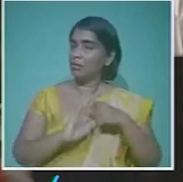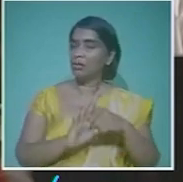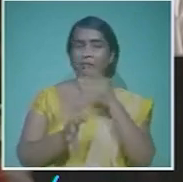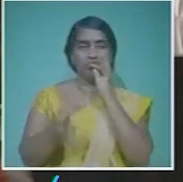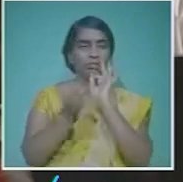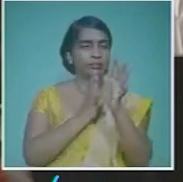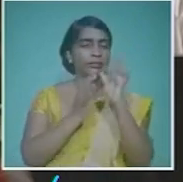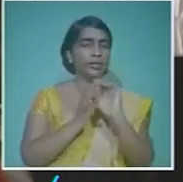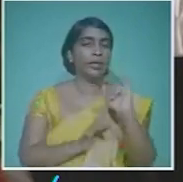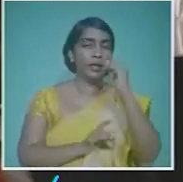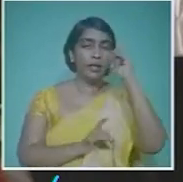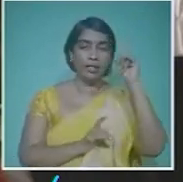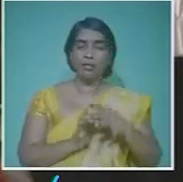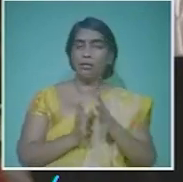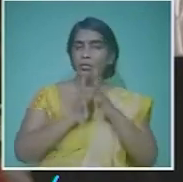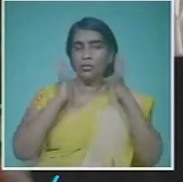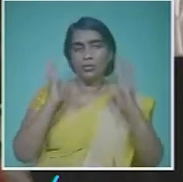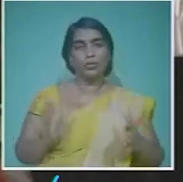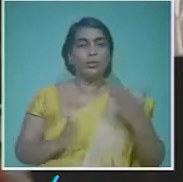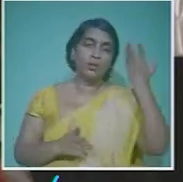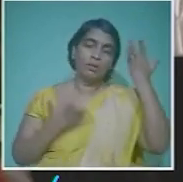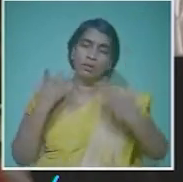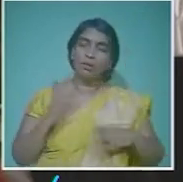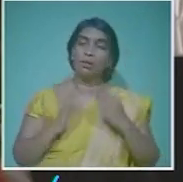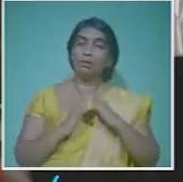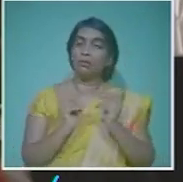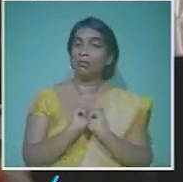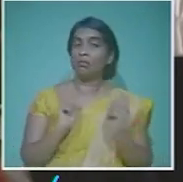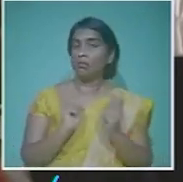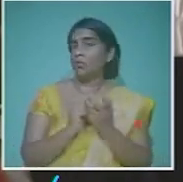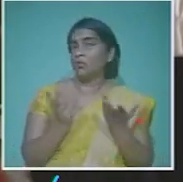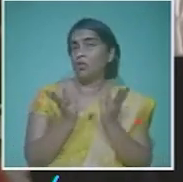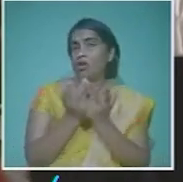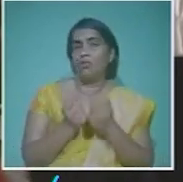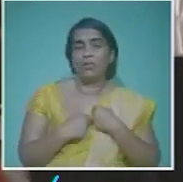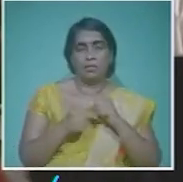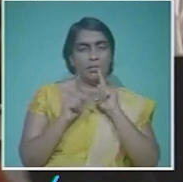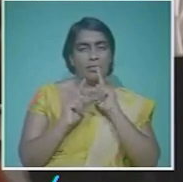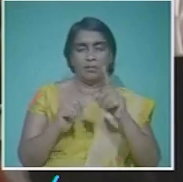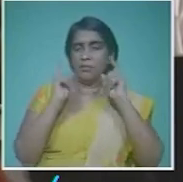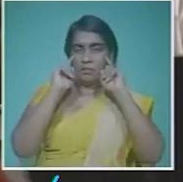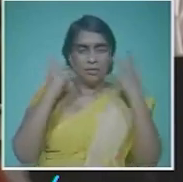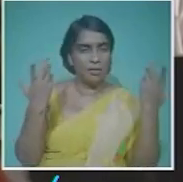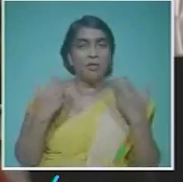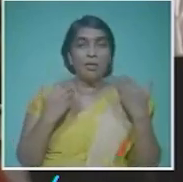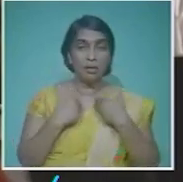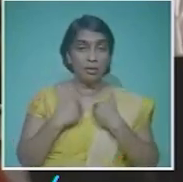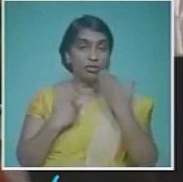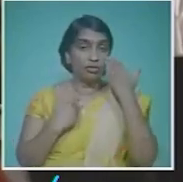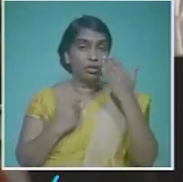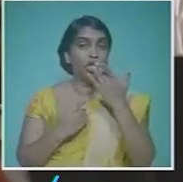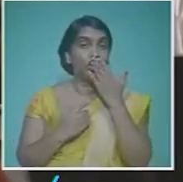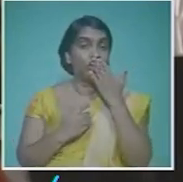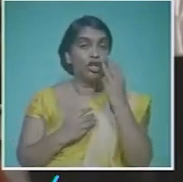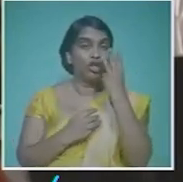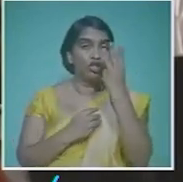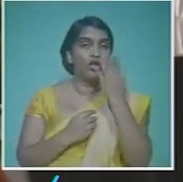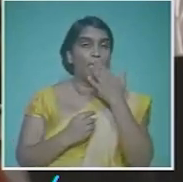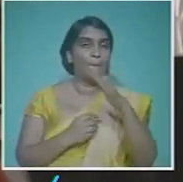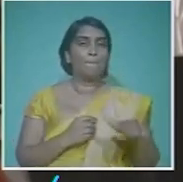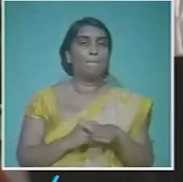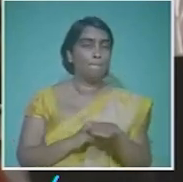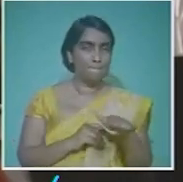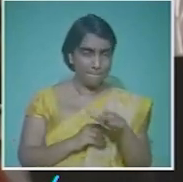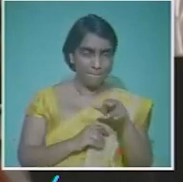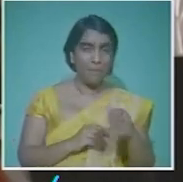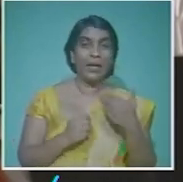ගිනි ගන්නවා 60000කට වඩා මැරෙනවා. දේපල හානිය මන් දන්නේ නැහැ ගණනය කරලාද කියන්න. මම දැක්කේ ඉස්කෝලේ 3 වසරේ ළමෙක්